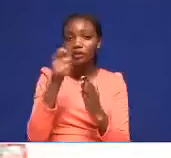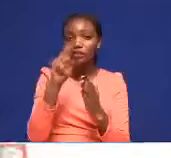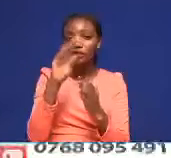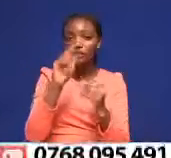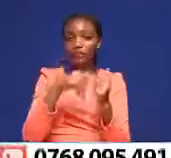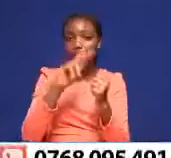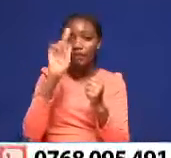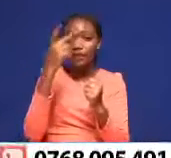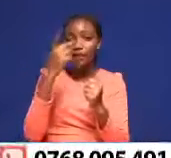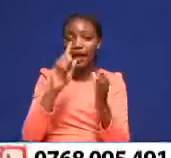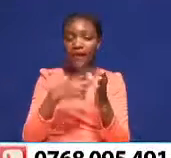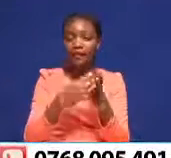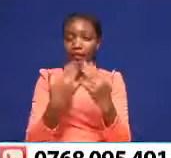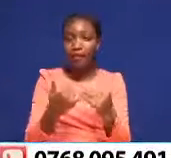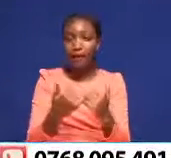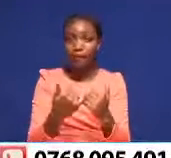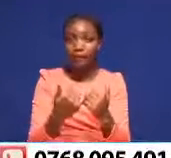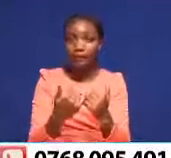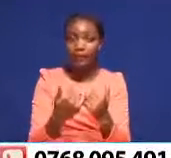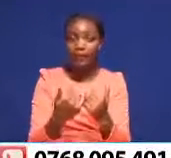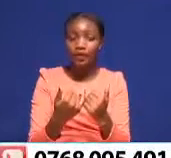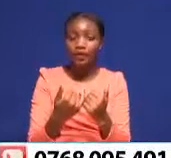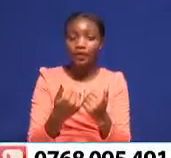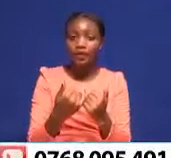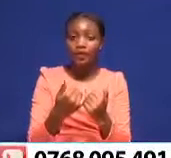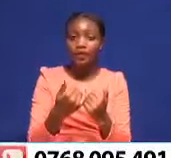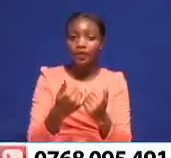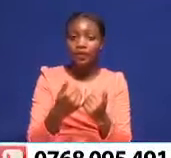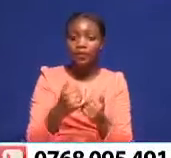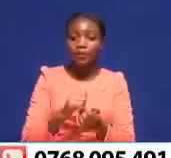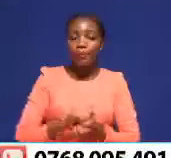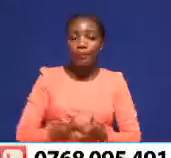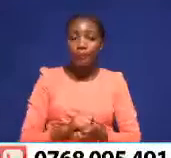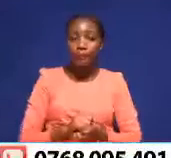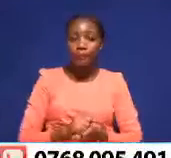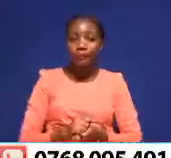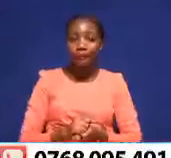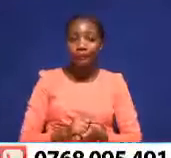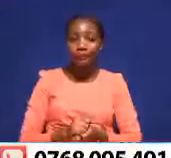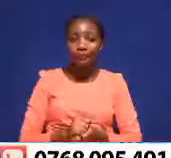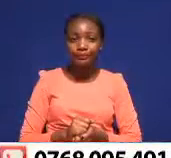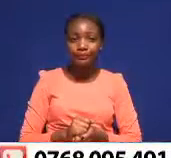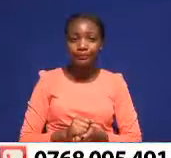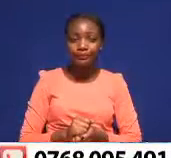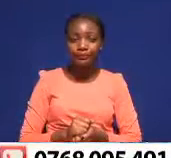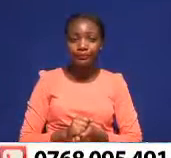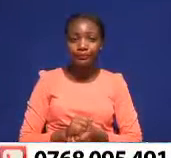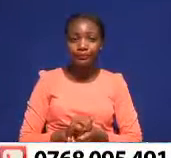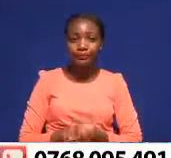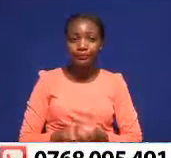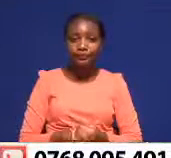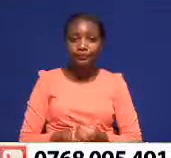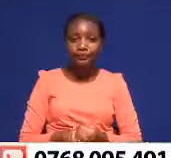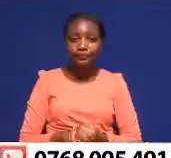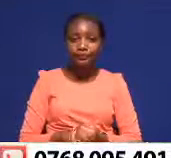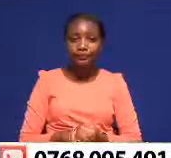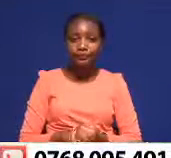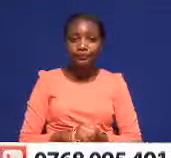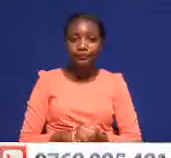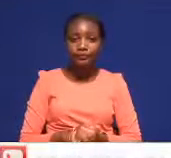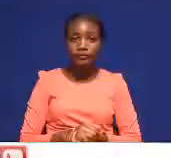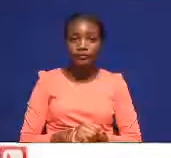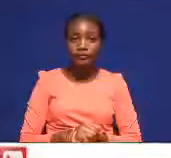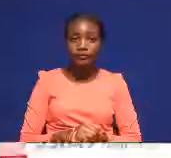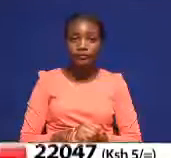tv47kenya. Mtazamaji, taarifa hiyo ya mjeledi wa Jubilee tutaipata sasa hivi. Mkutano wa Jumane wa bunge wa chama